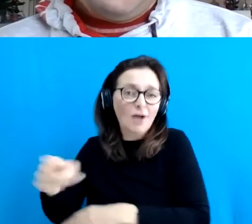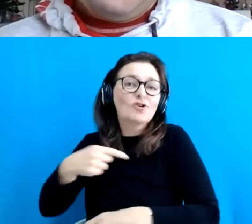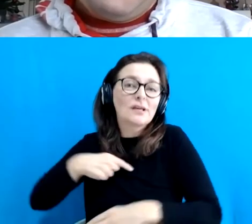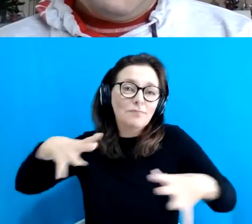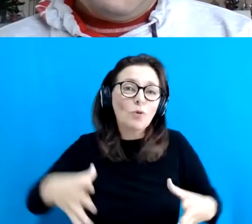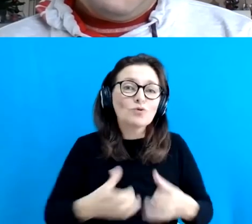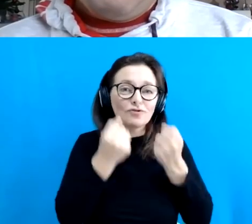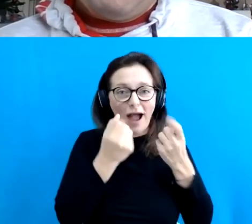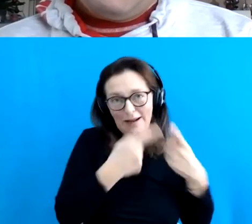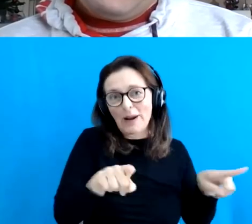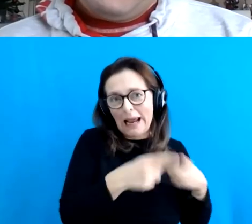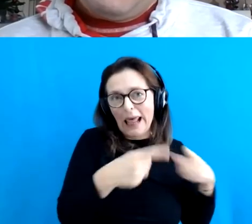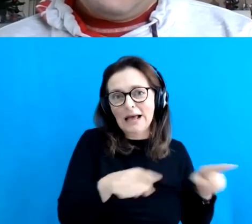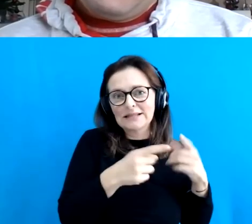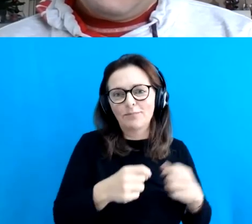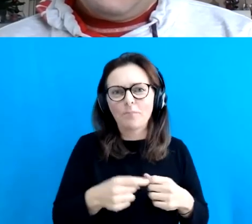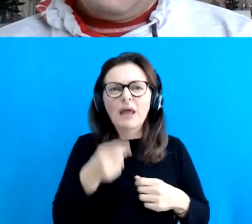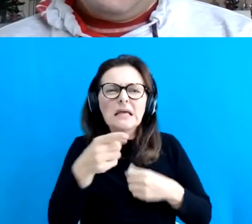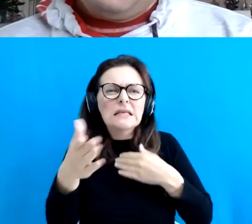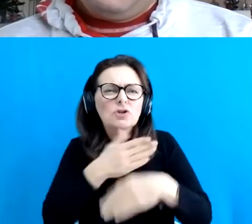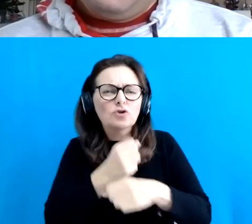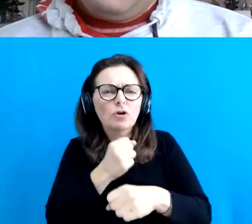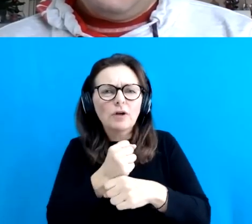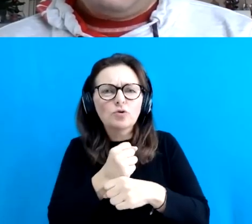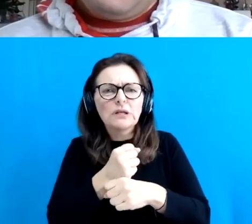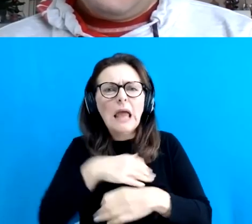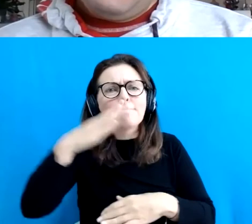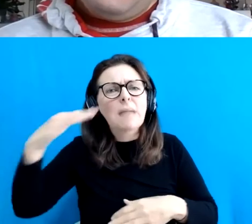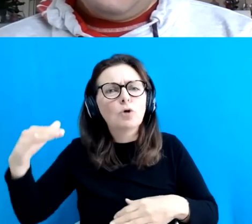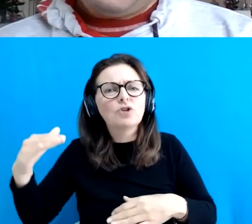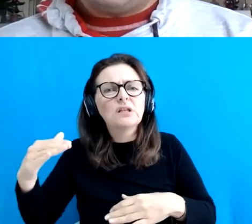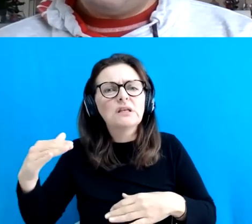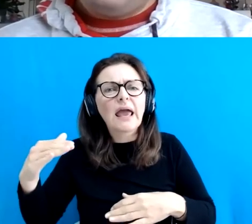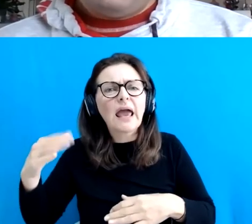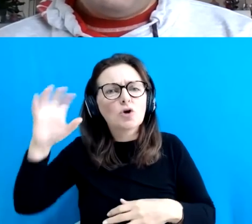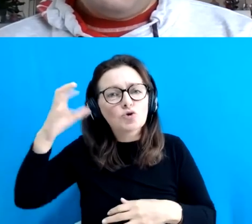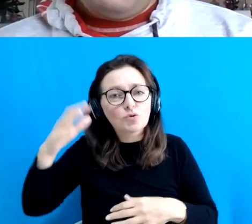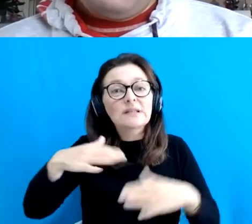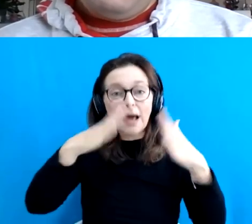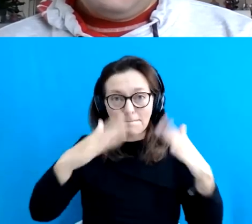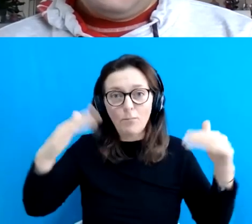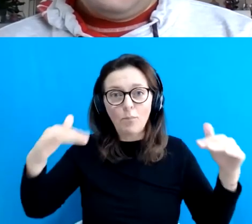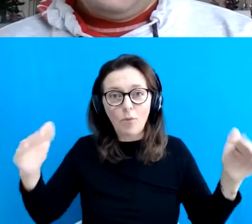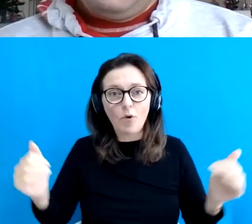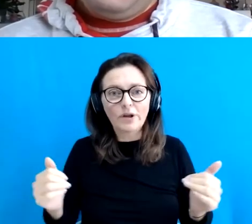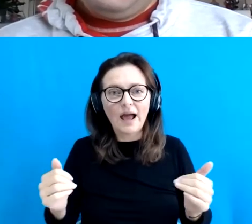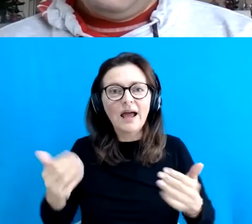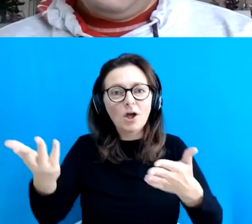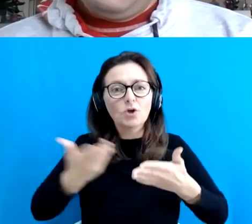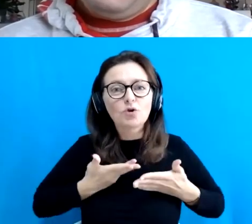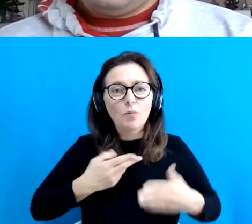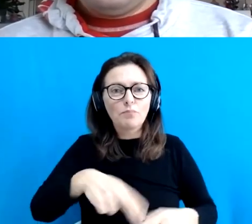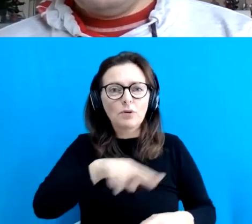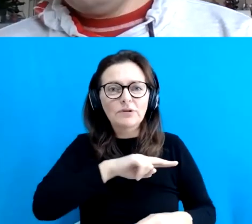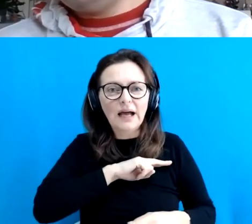Nastopaš res veliko. Sodeloval si tudi na melodijah Sonca in morja s pesmijo Mesto rož, za katero si celo prejel nagrado Danila